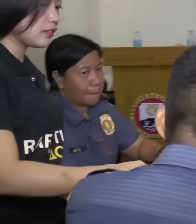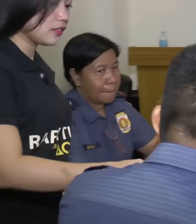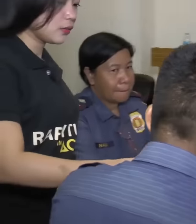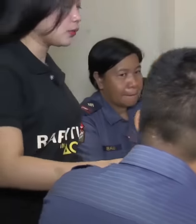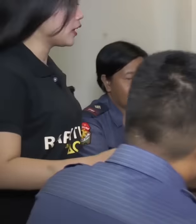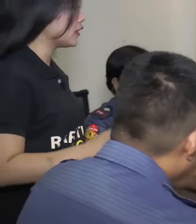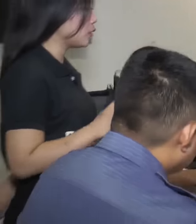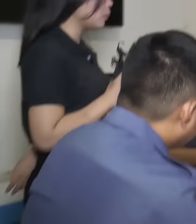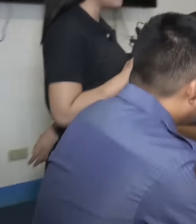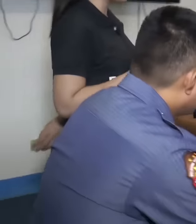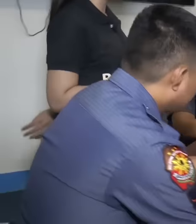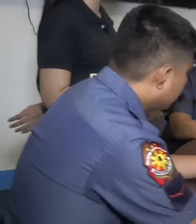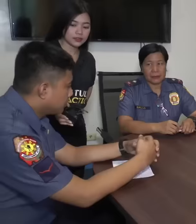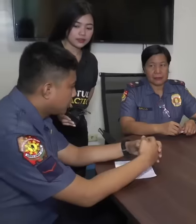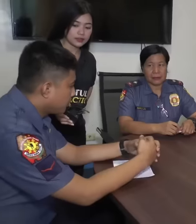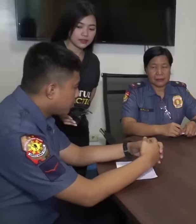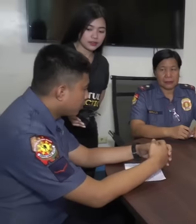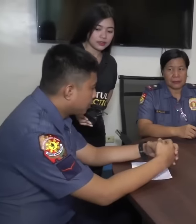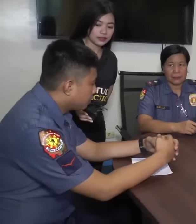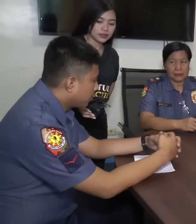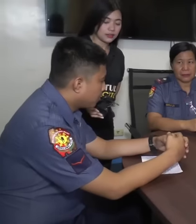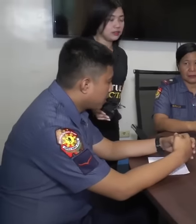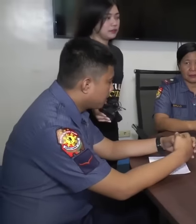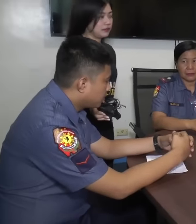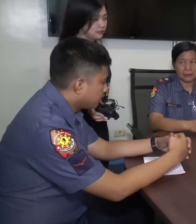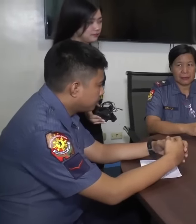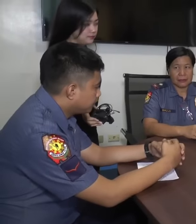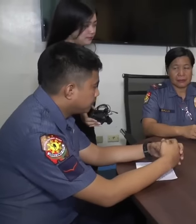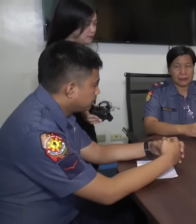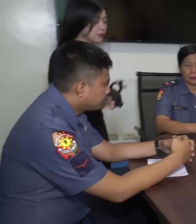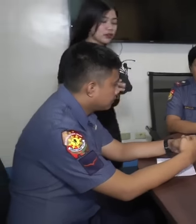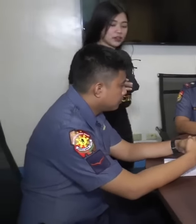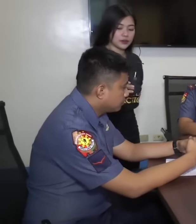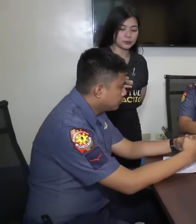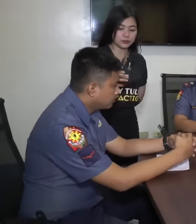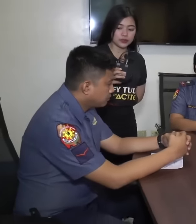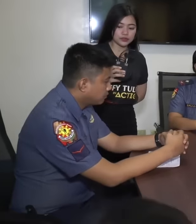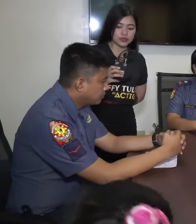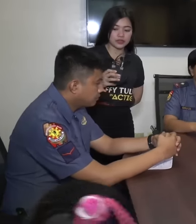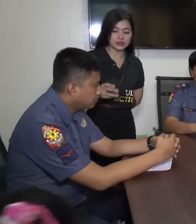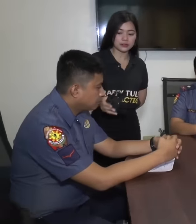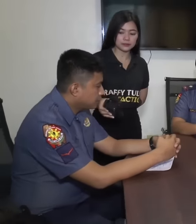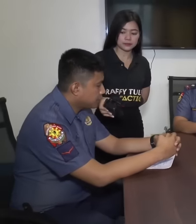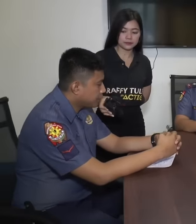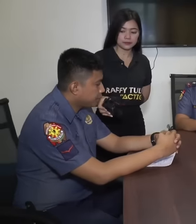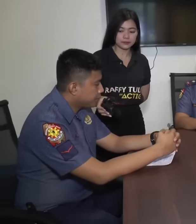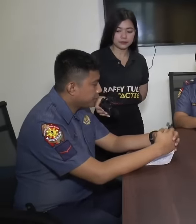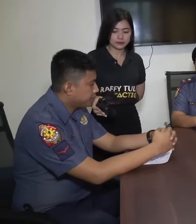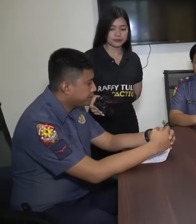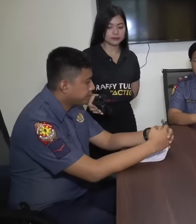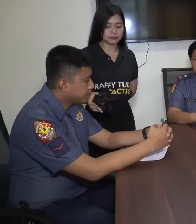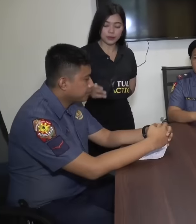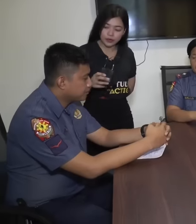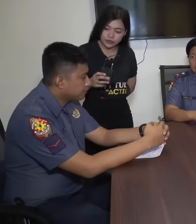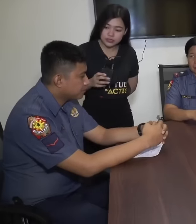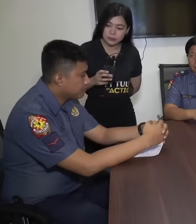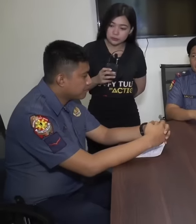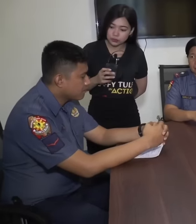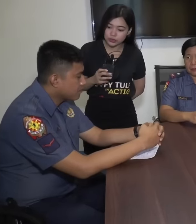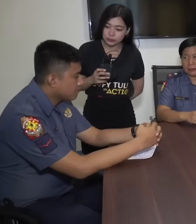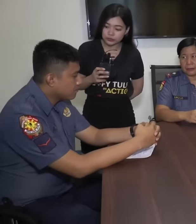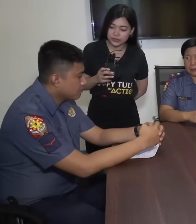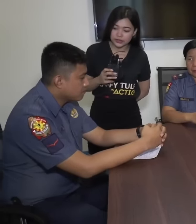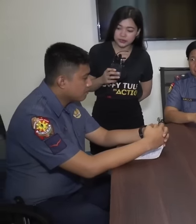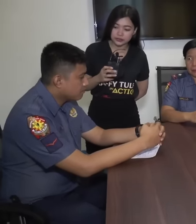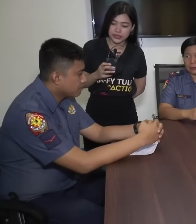po. Wala daw po ma'am. Dati pa po yun, pero wala na po. Pero nagkaroon po kayo sir? Karoon po. Pero ngayon sir,